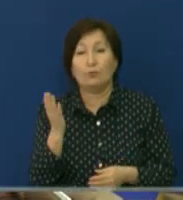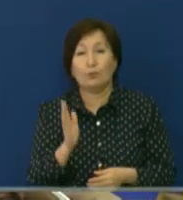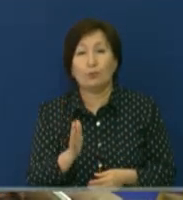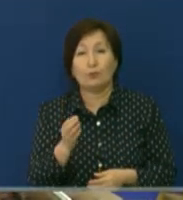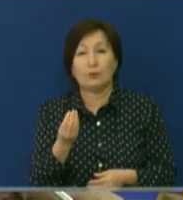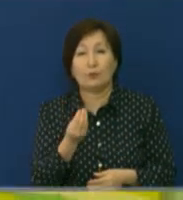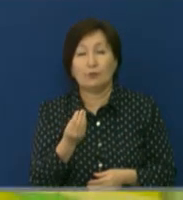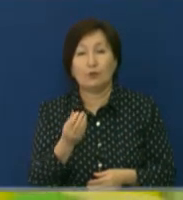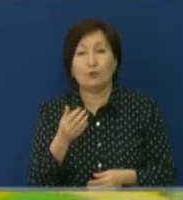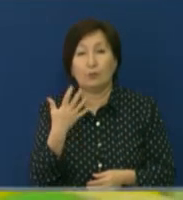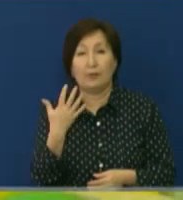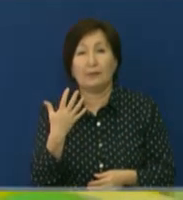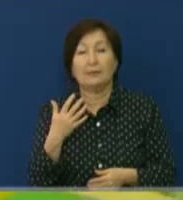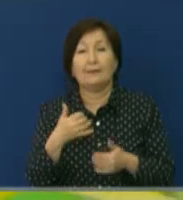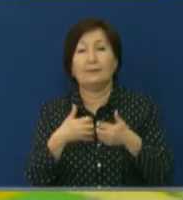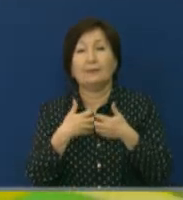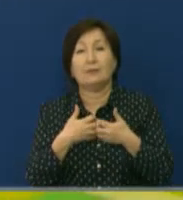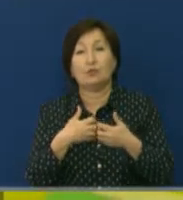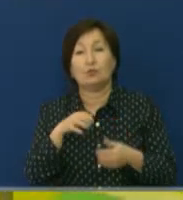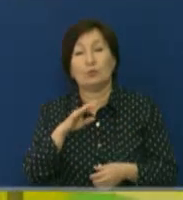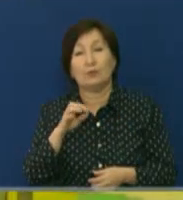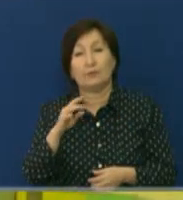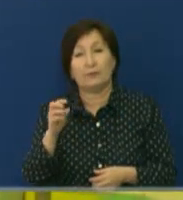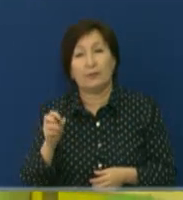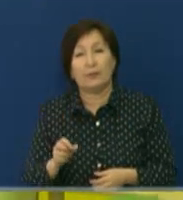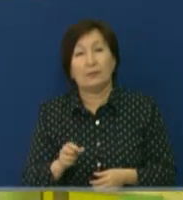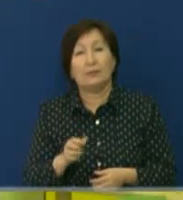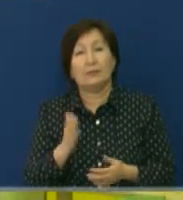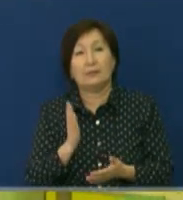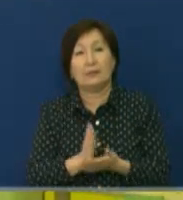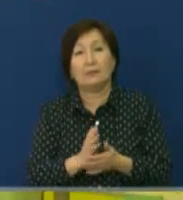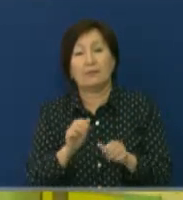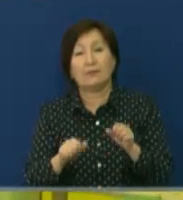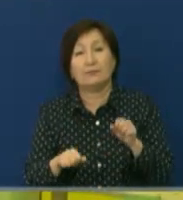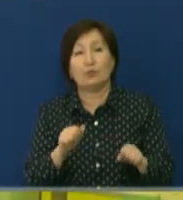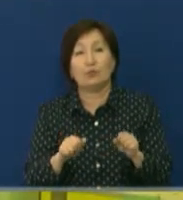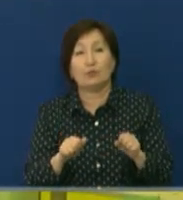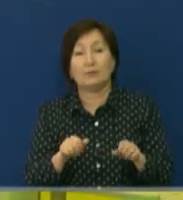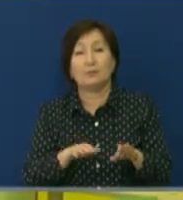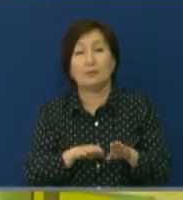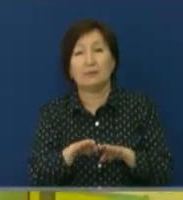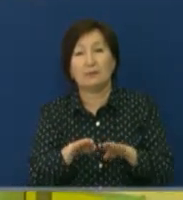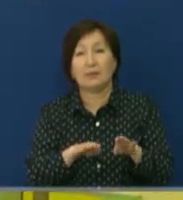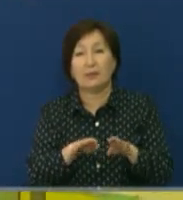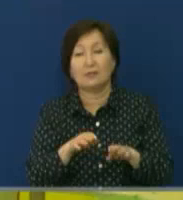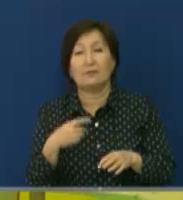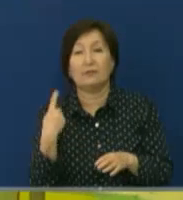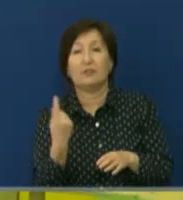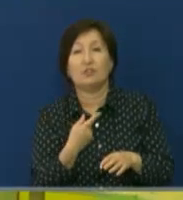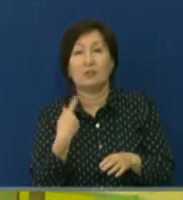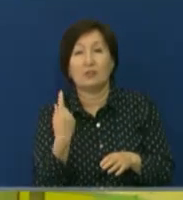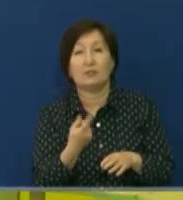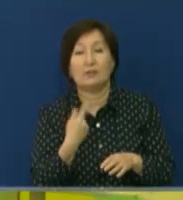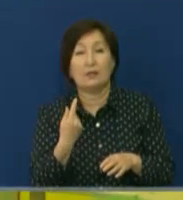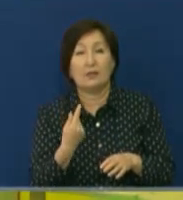тренажеров не сможет передвигаться может вращаться что она